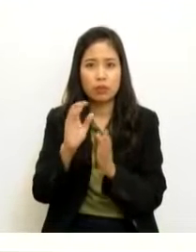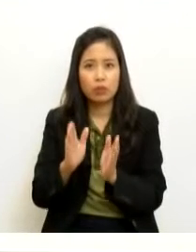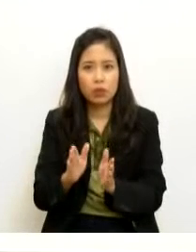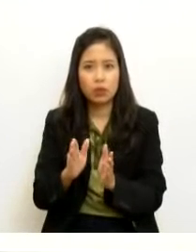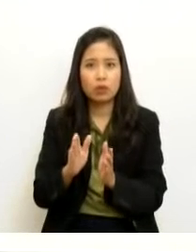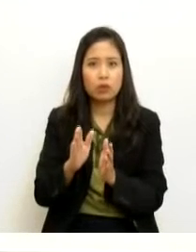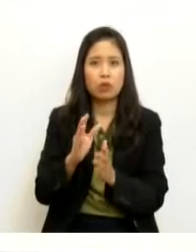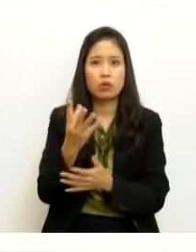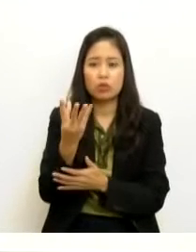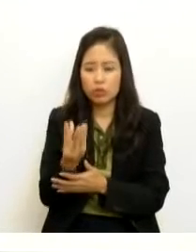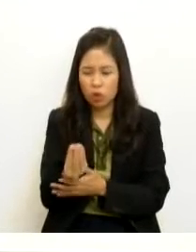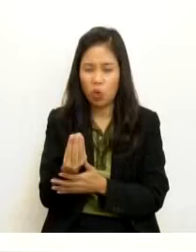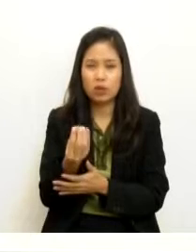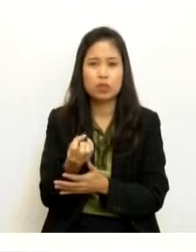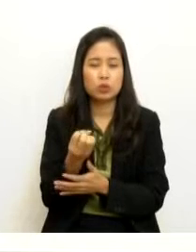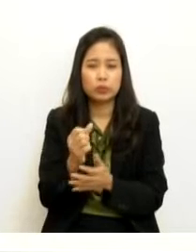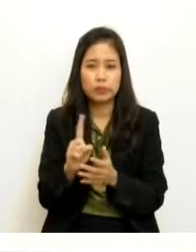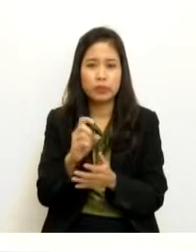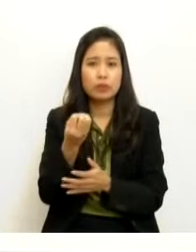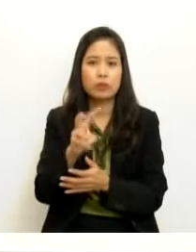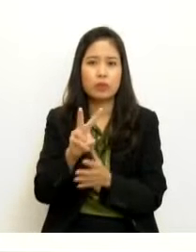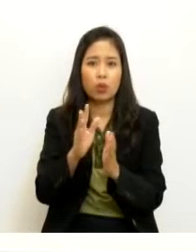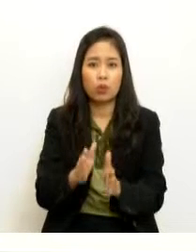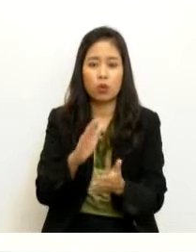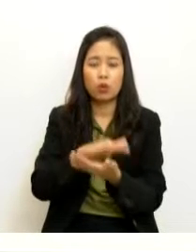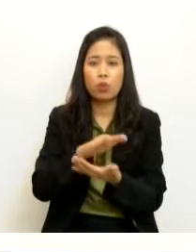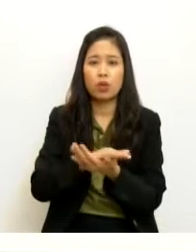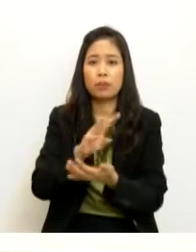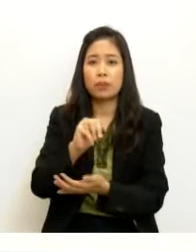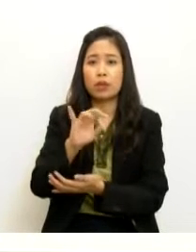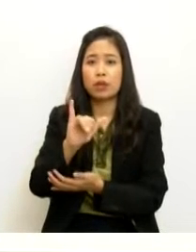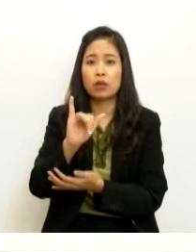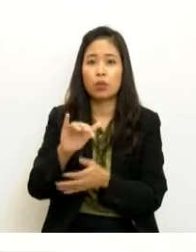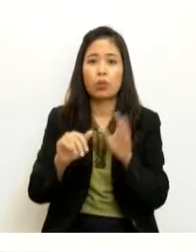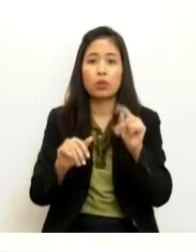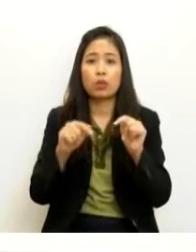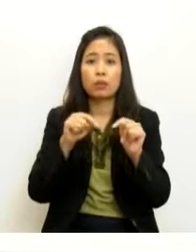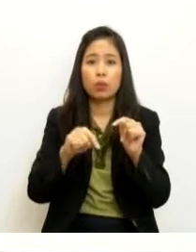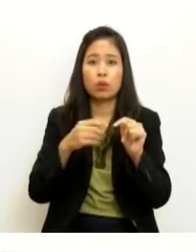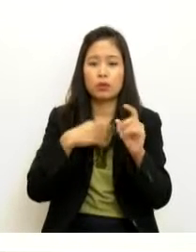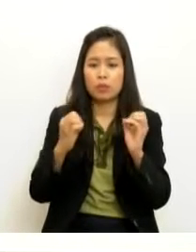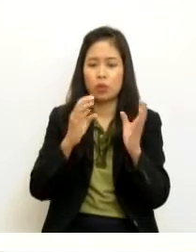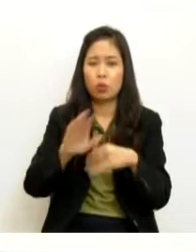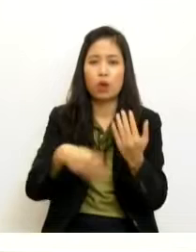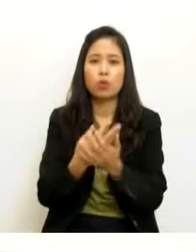มีนักเรียนอยู่12คนในโรงเรียนมัธยมประจำตำบลซึ่งมีคุณครูอยู่ทั้งหมด18คน